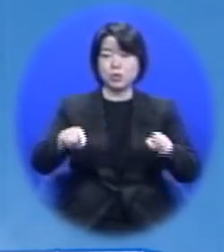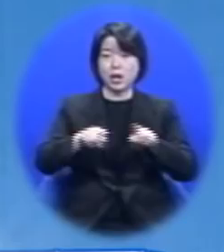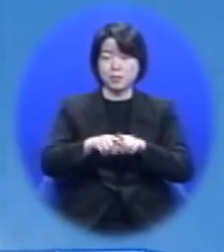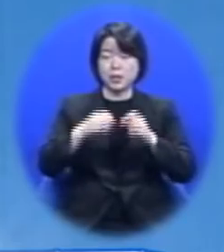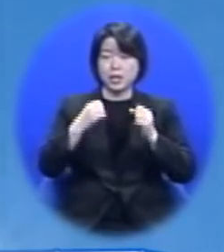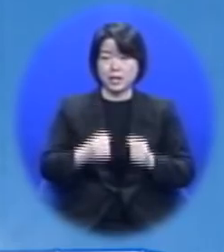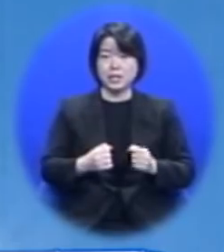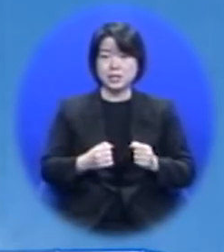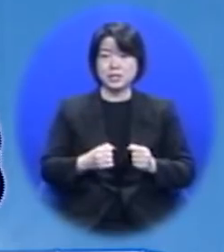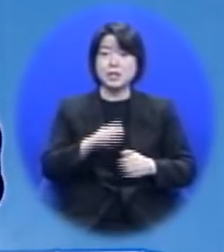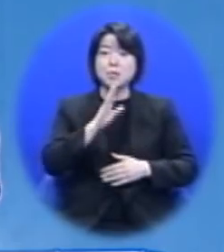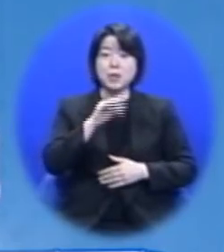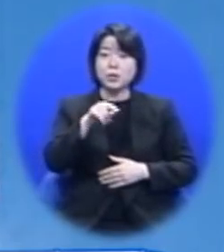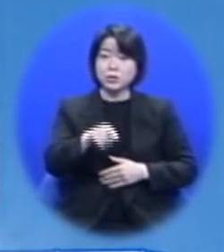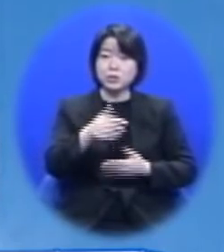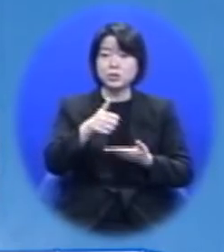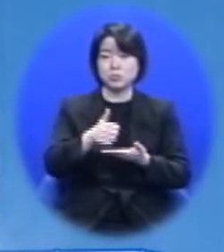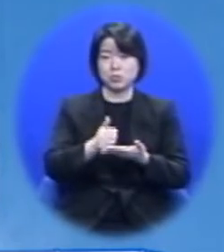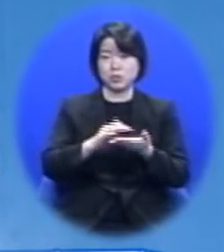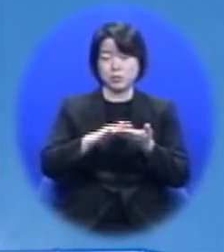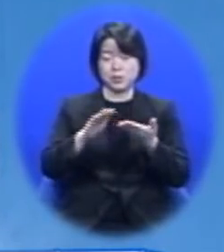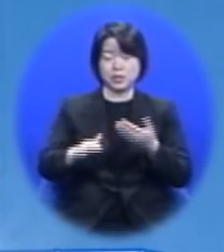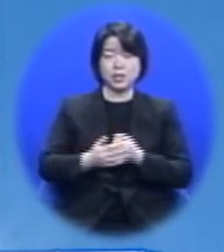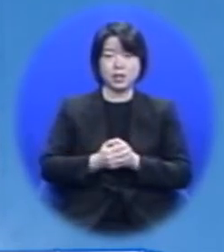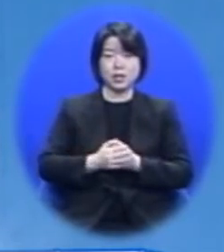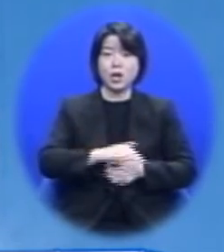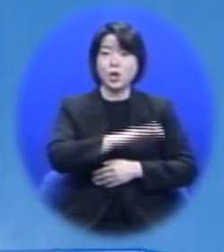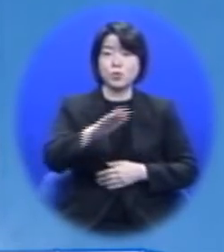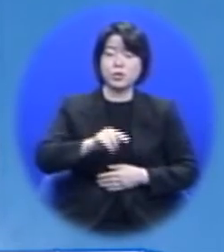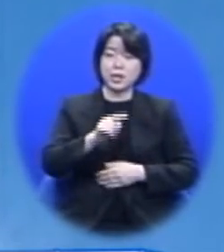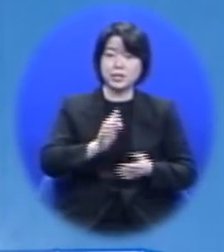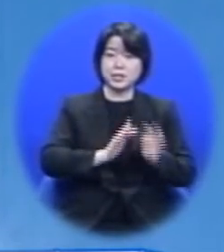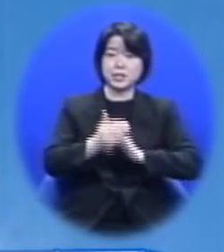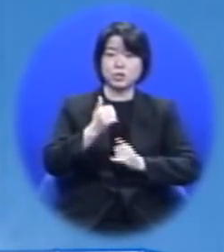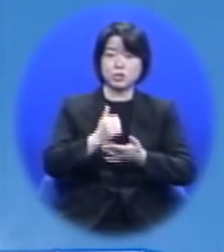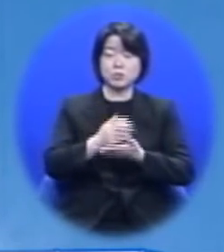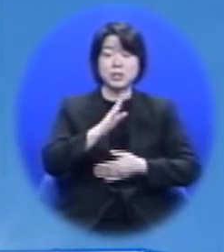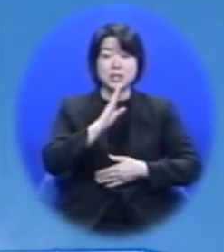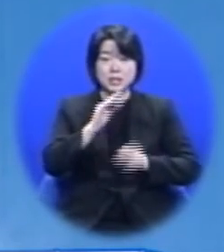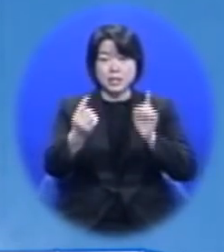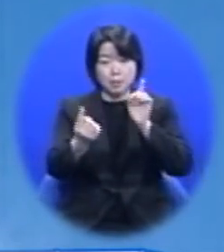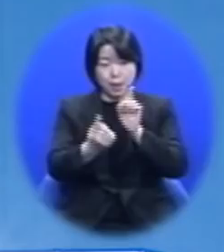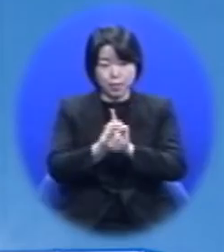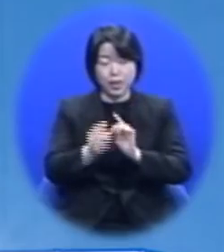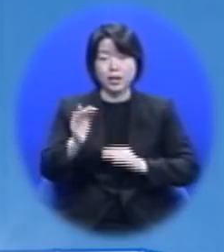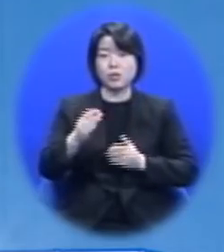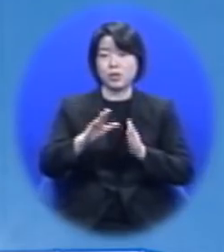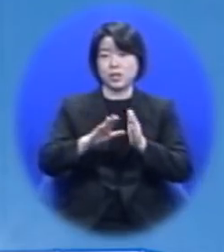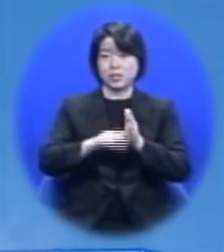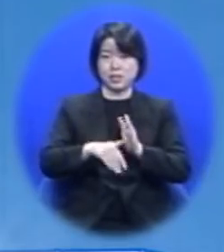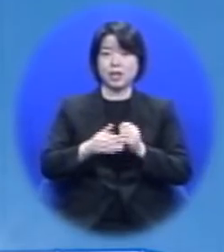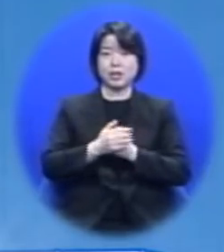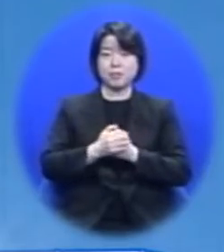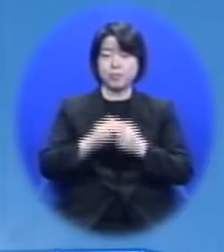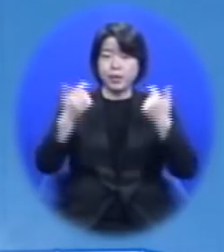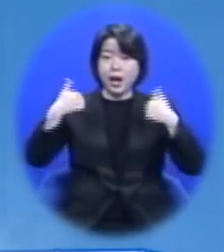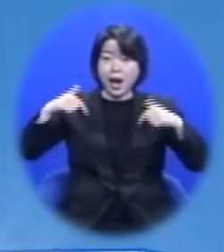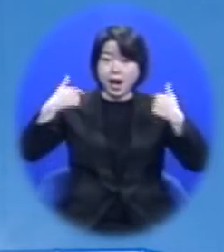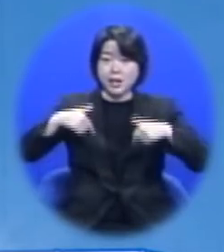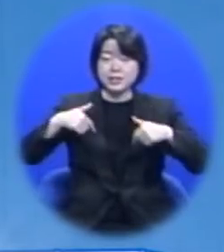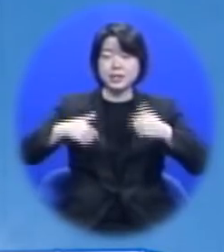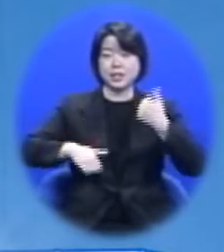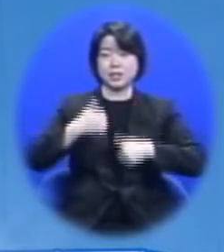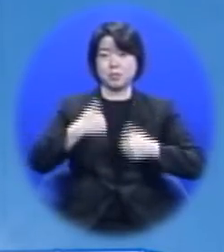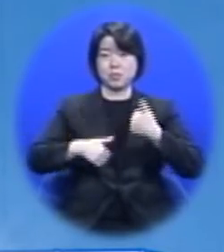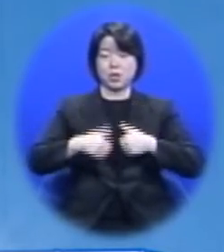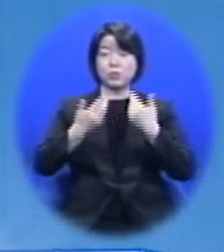우리와 함께 계시는 바로 그분이세요. 우리가 그 예수님을 진짜 만나게 될 때 항상 기뻐하고 쉬지